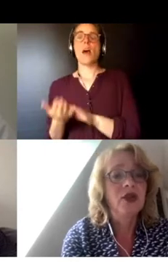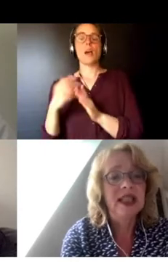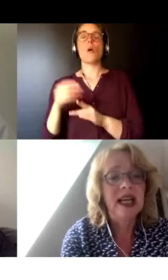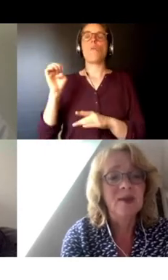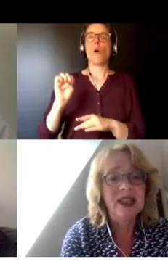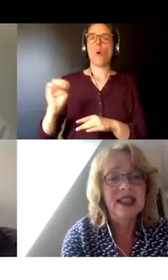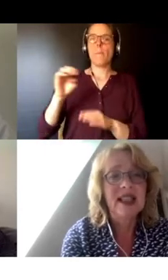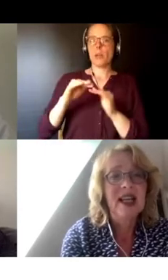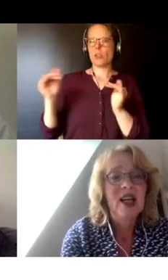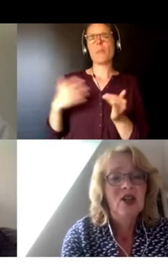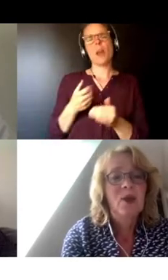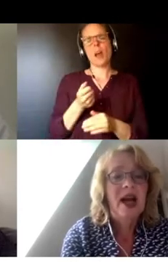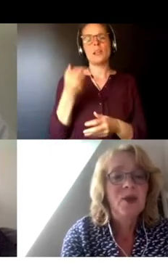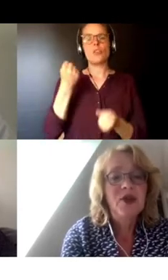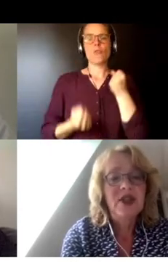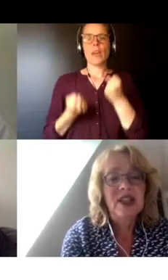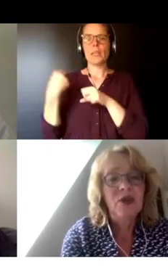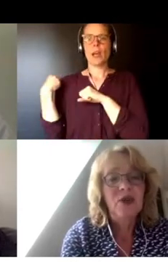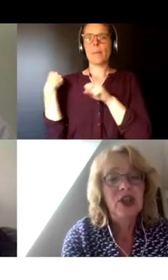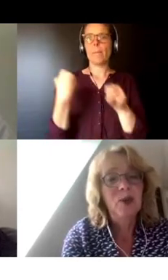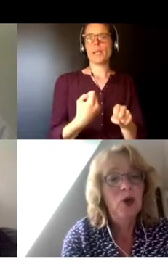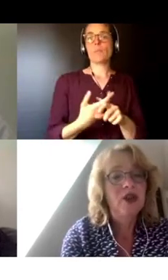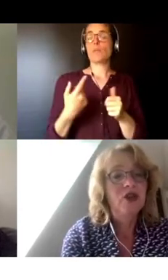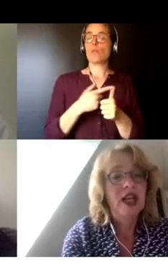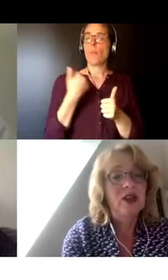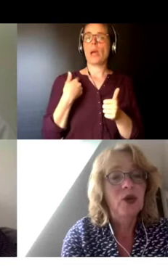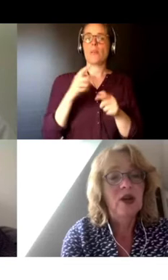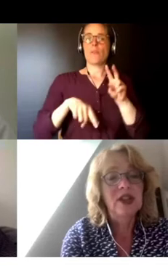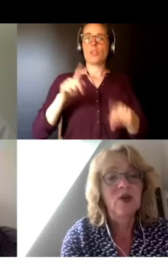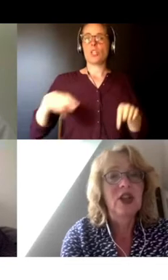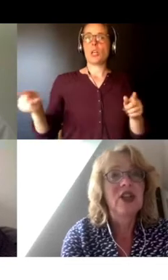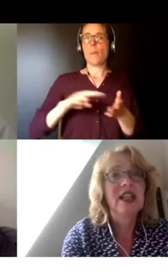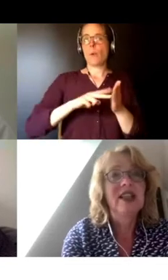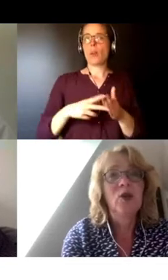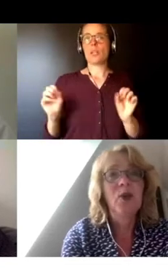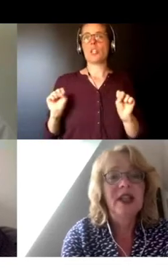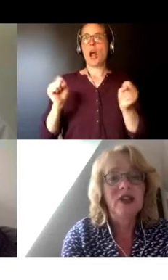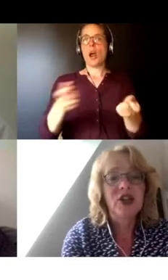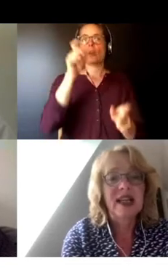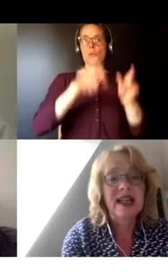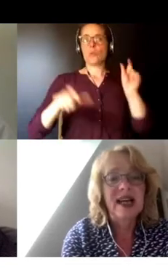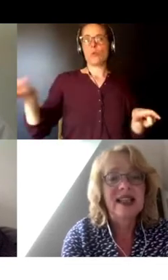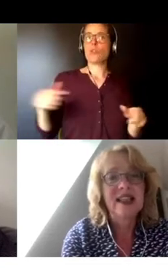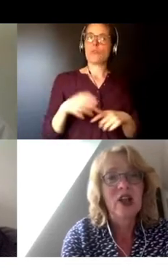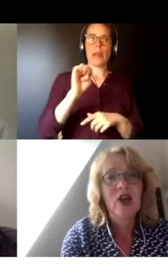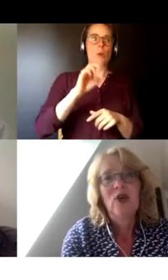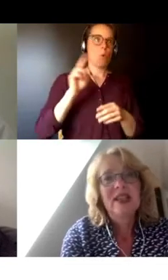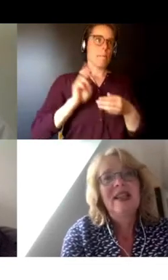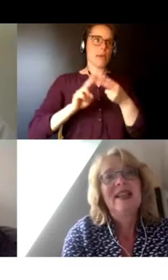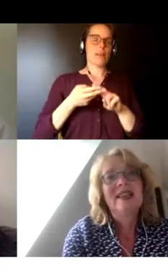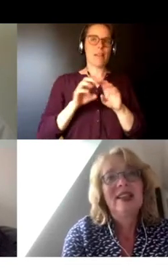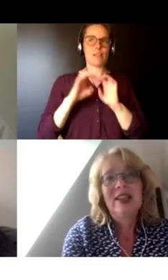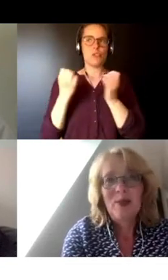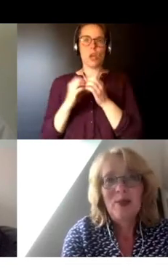gewisse Schwierigkeiten mit sich. Zum einen müssen sich die verschiedenen politischen Akteure aus den unterschiedlichen EU-Mitgliedstaaten einigen. Und